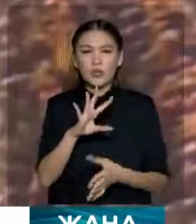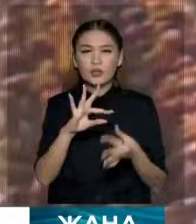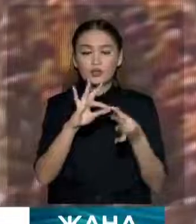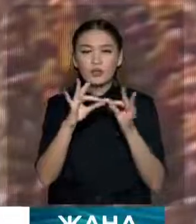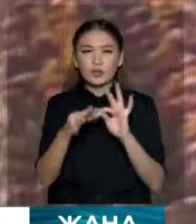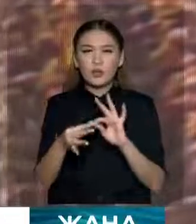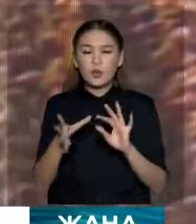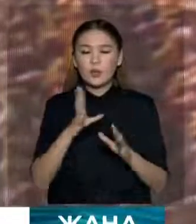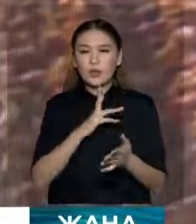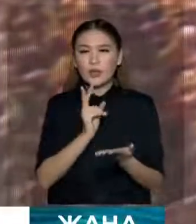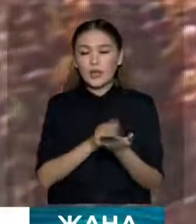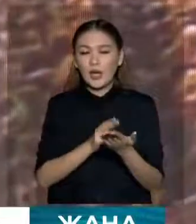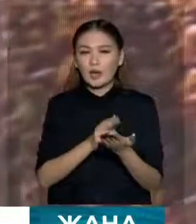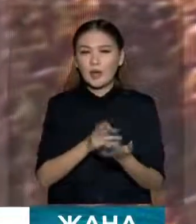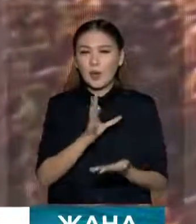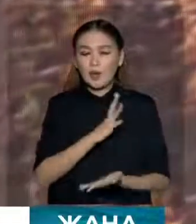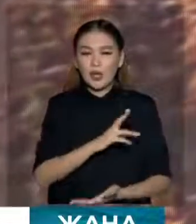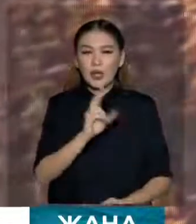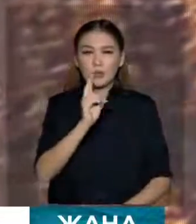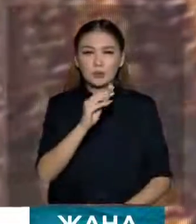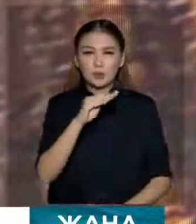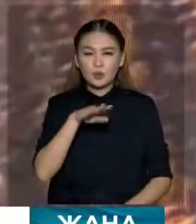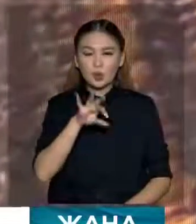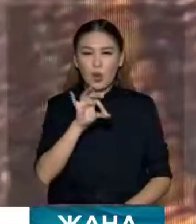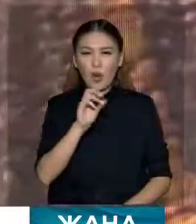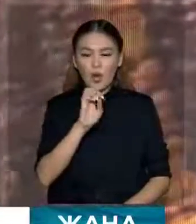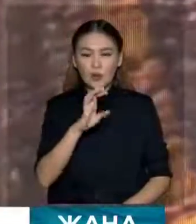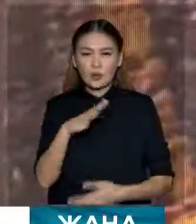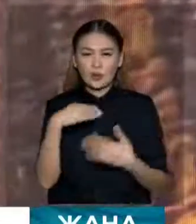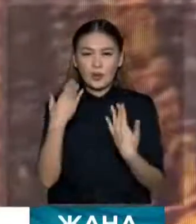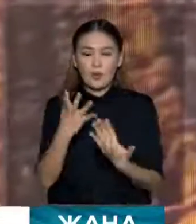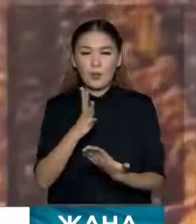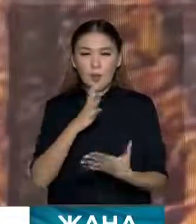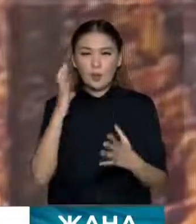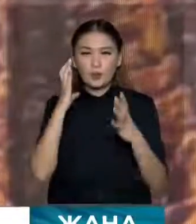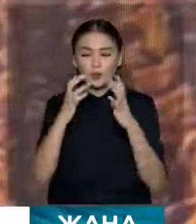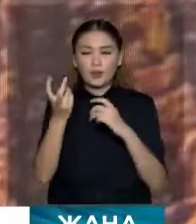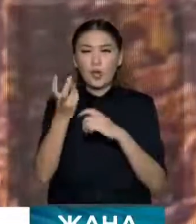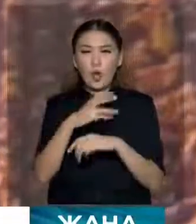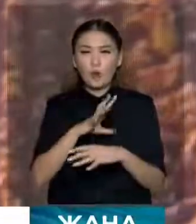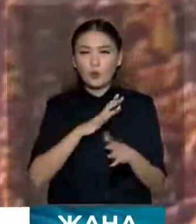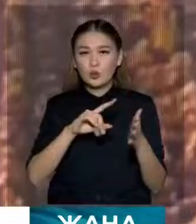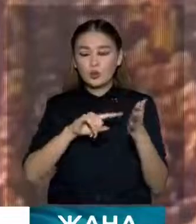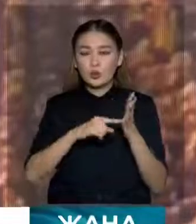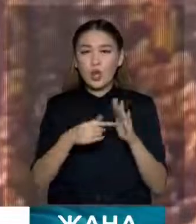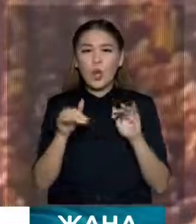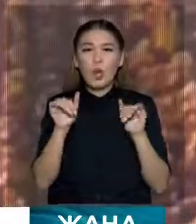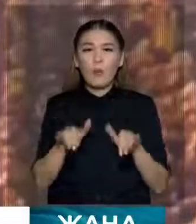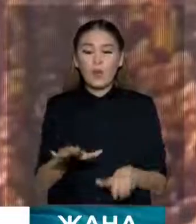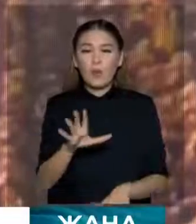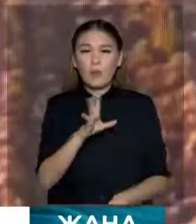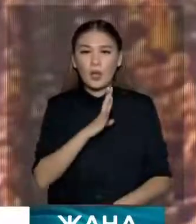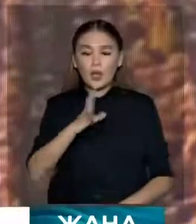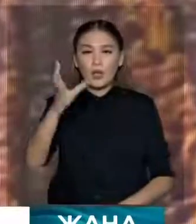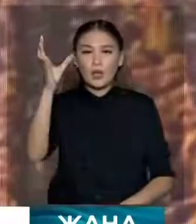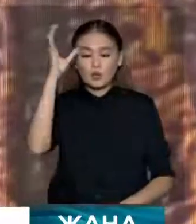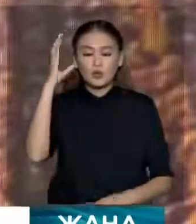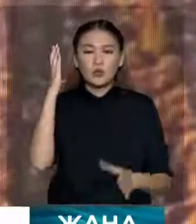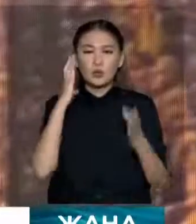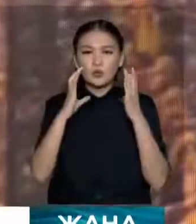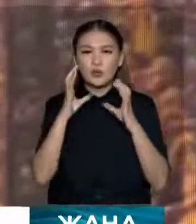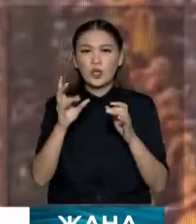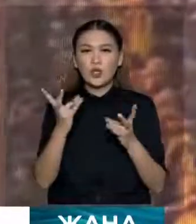дәлелдеп, ақырындап Қасым-Жомарт Кемелұлы біздің университет келгенде сол кезде нүктесін қойып шешім қабылдады. Ғылыми зерттеу университетін құру керек